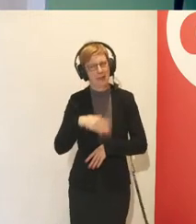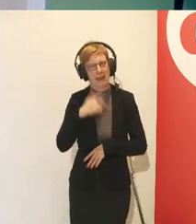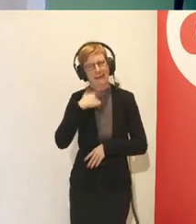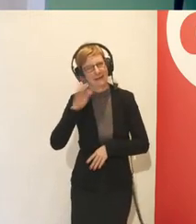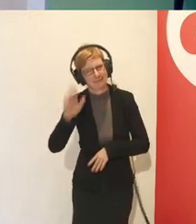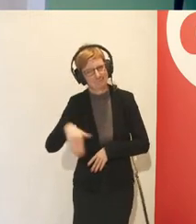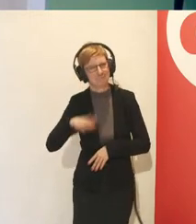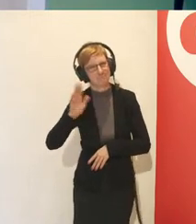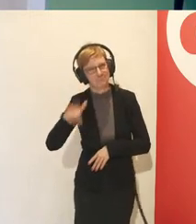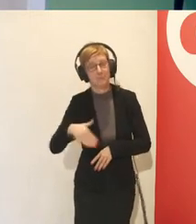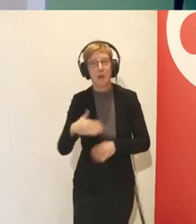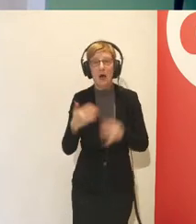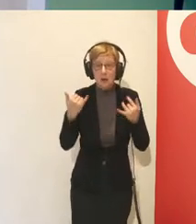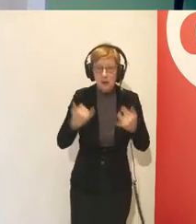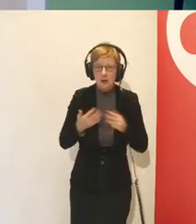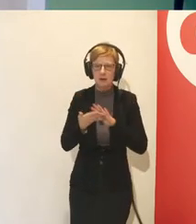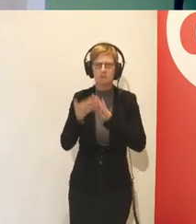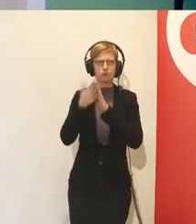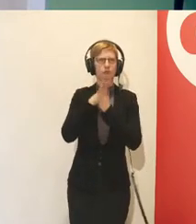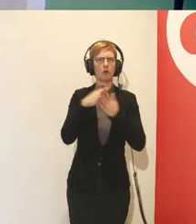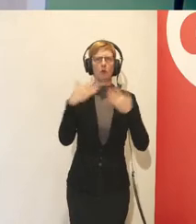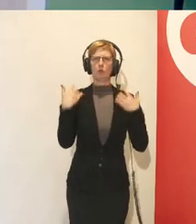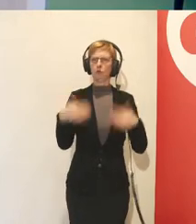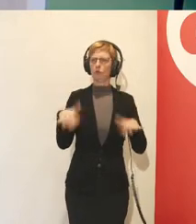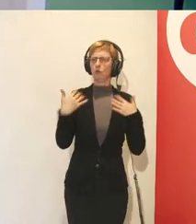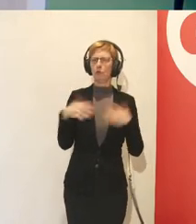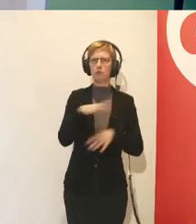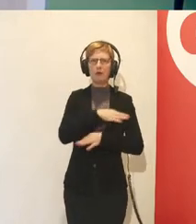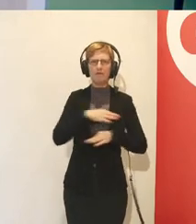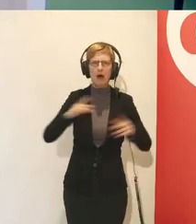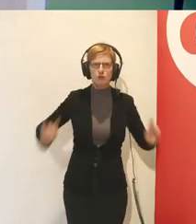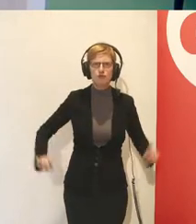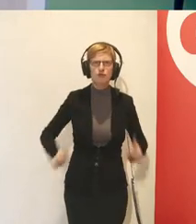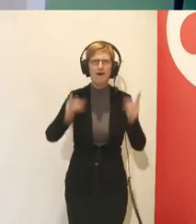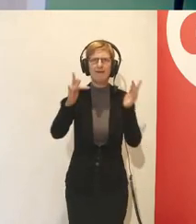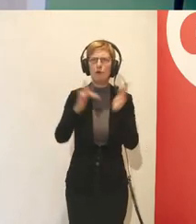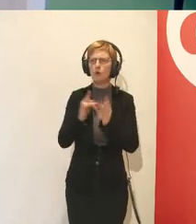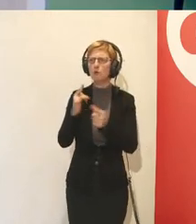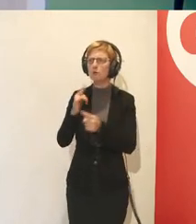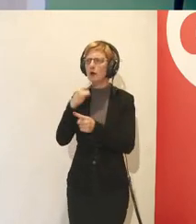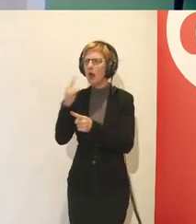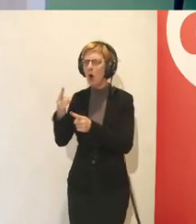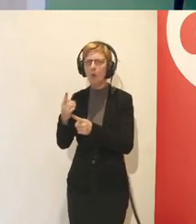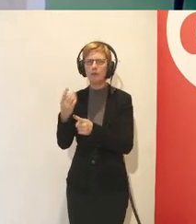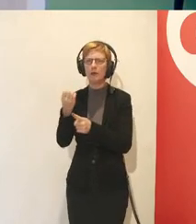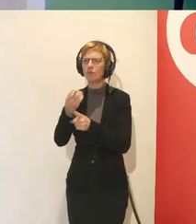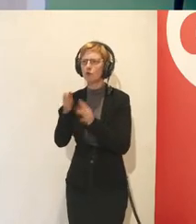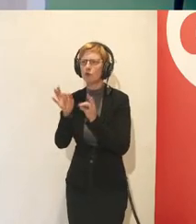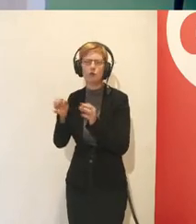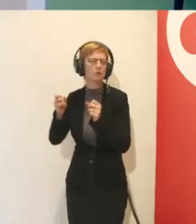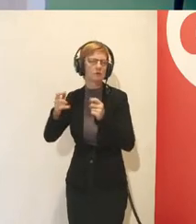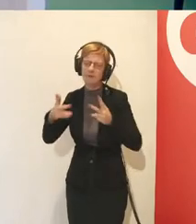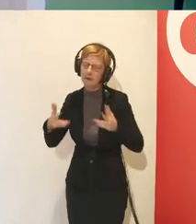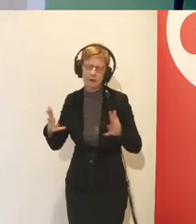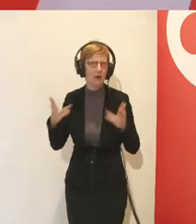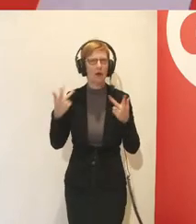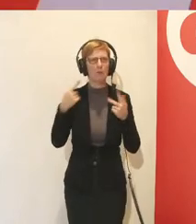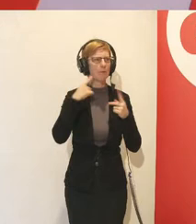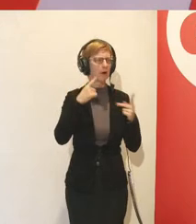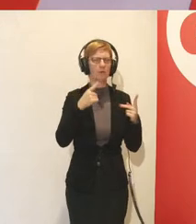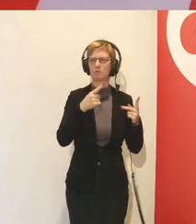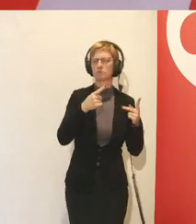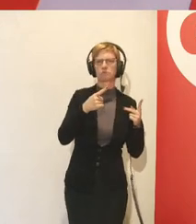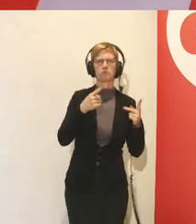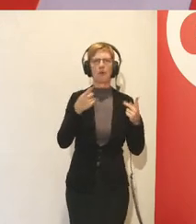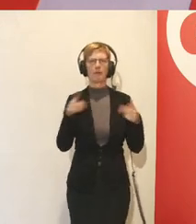auch zum grund für gesellschaftliche oder private schreibt streits ja karin teilst du die einschätzung dass